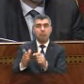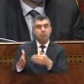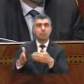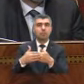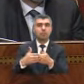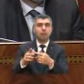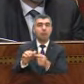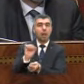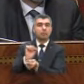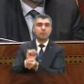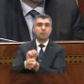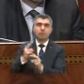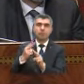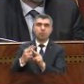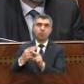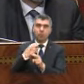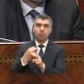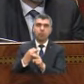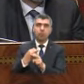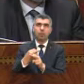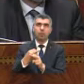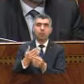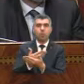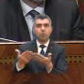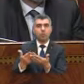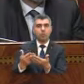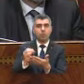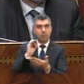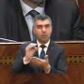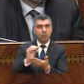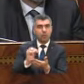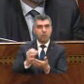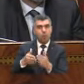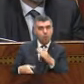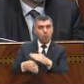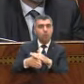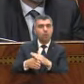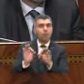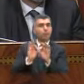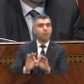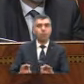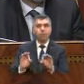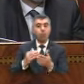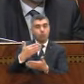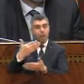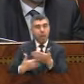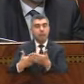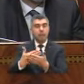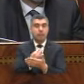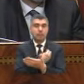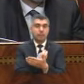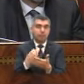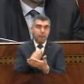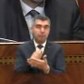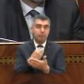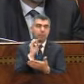في فنادق يعني شبه معتقلين، يعني محجور عليه، محجوز عليه، هو عنده شهادة طبية، لأنه جاء من الخليج،